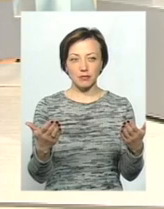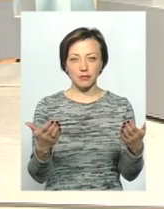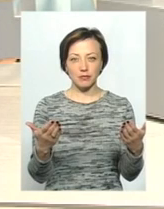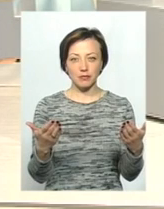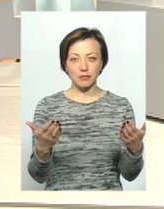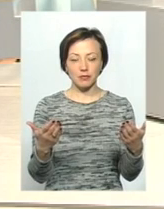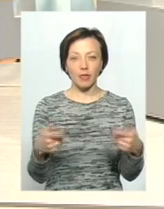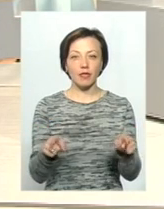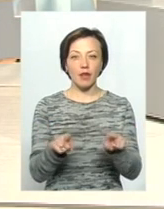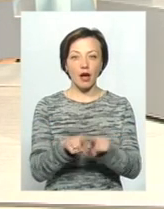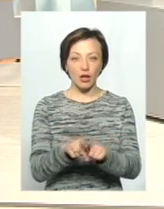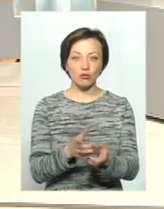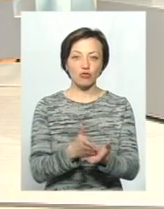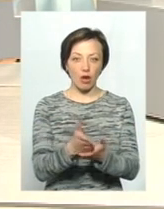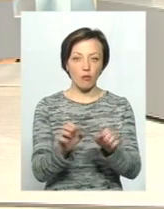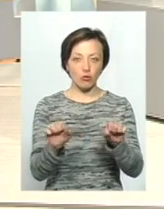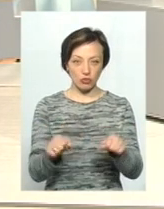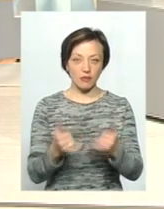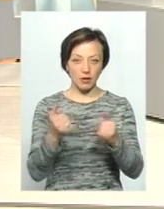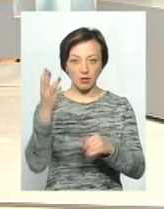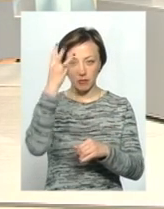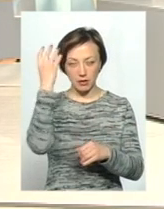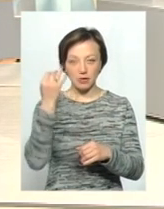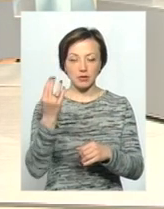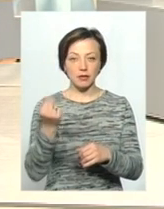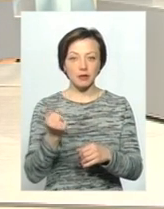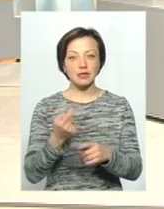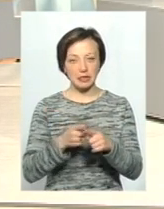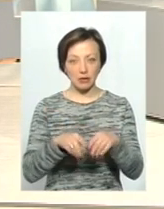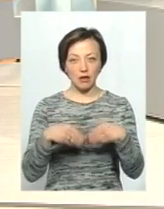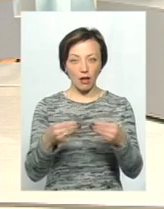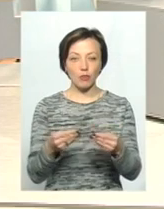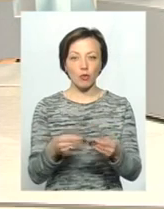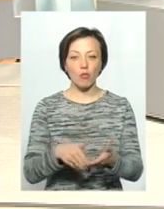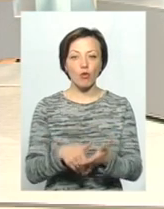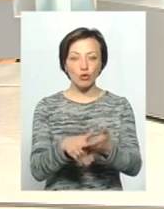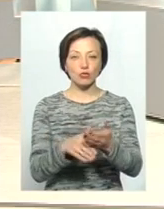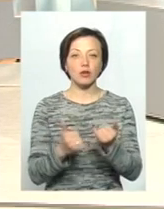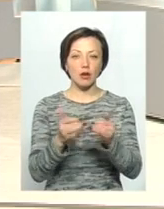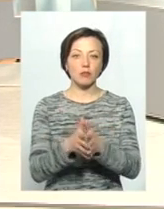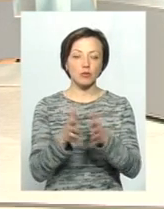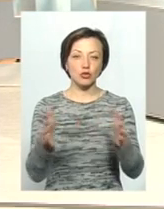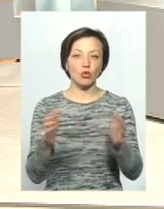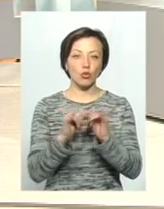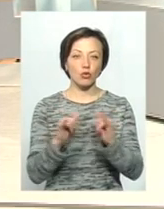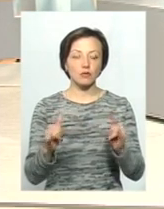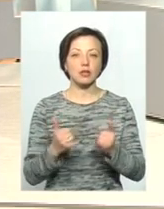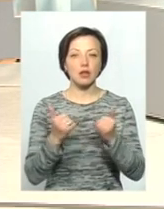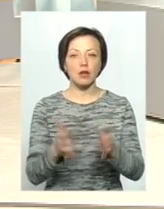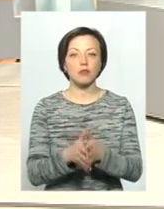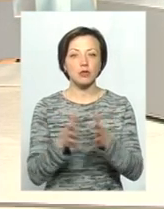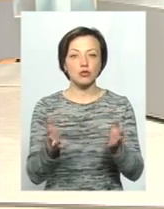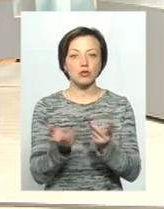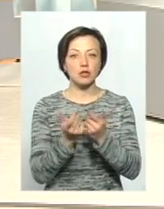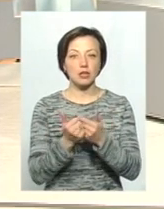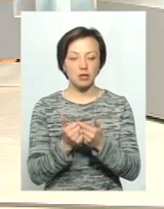Такий шлях можливий для Хмельницького? Да, так, звісно. Це дало би якийсь поштовх для більшого розвитку, для більшої